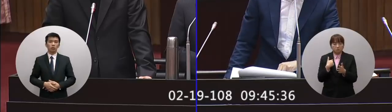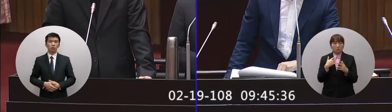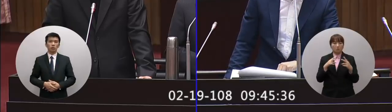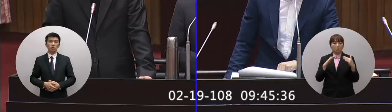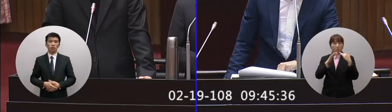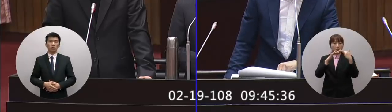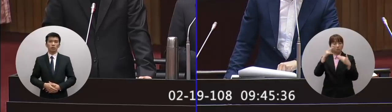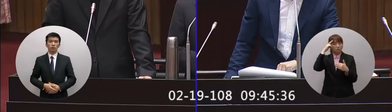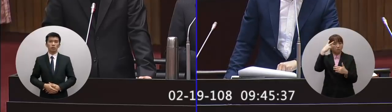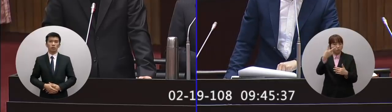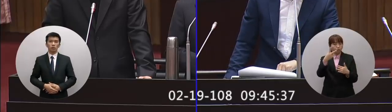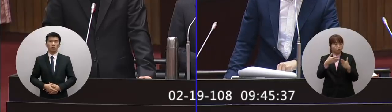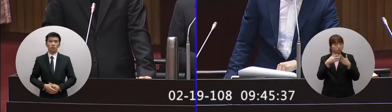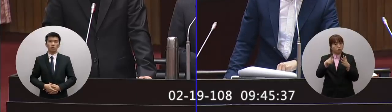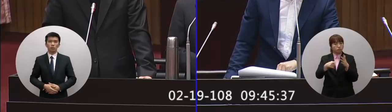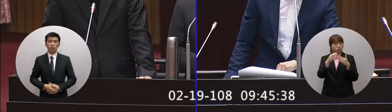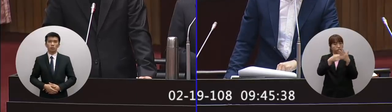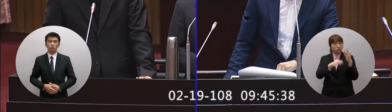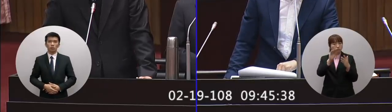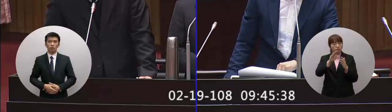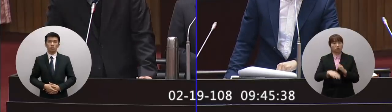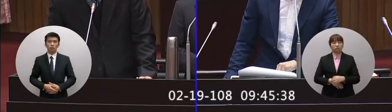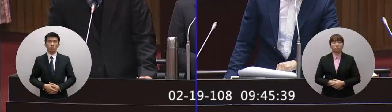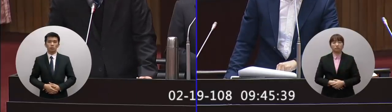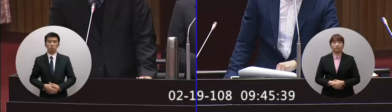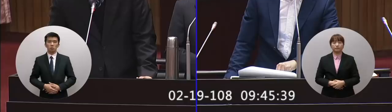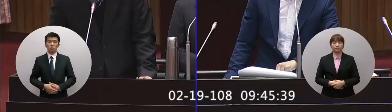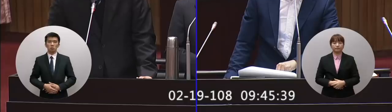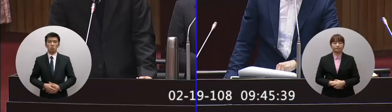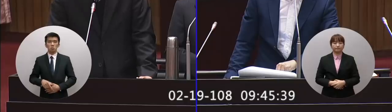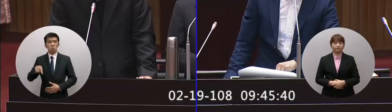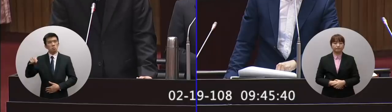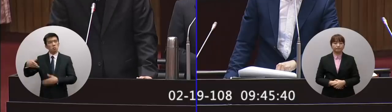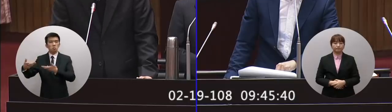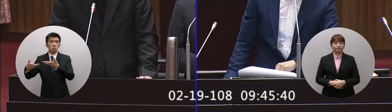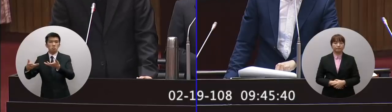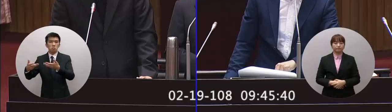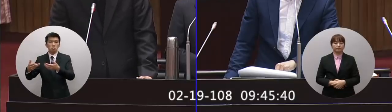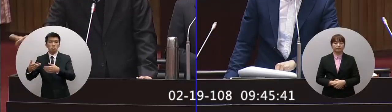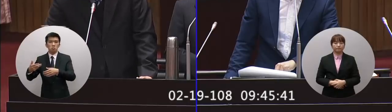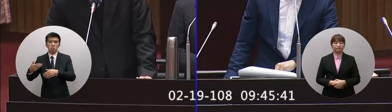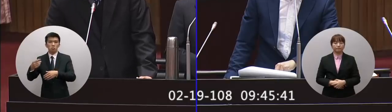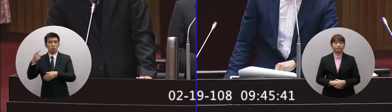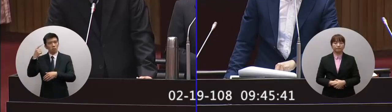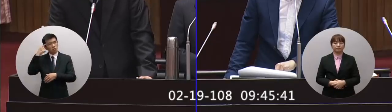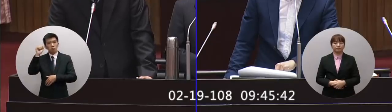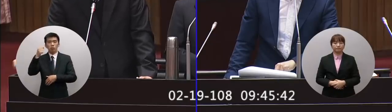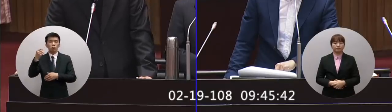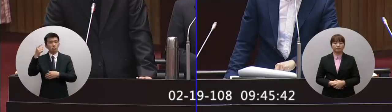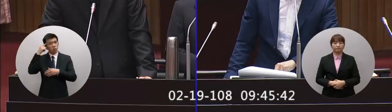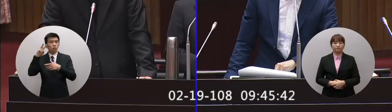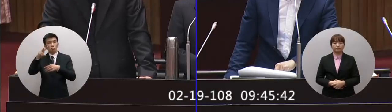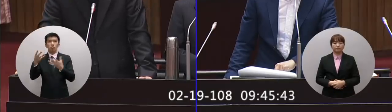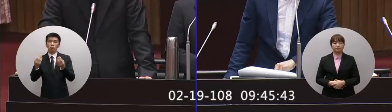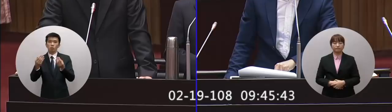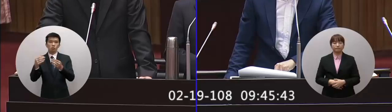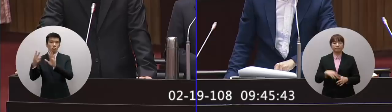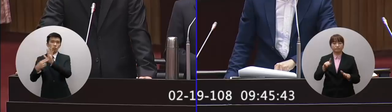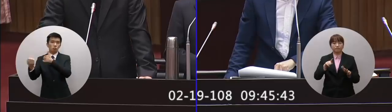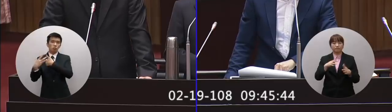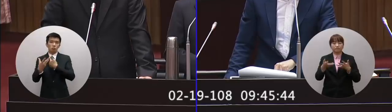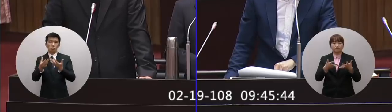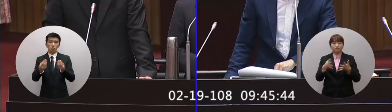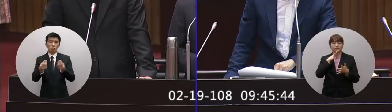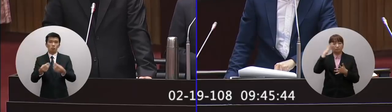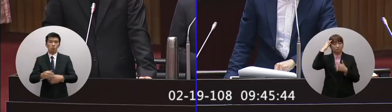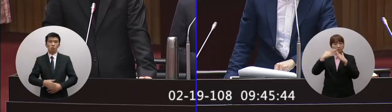天，真的有这个要求吗？ 这个我们没有任何意见，他们也没跟我们说只能守两天。 所以这些